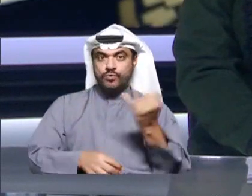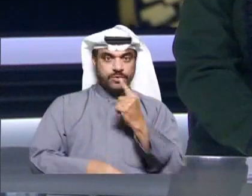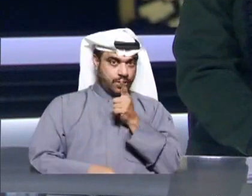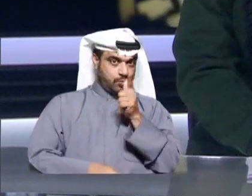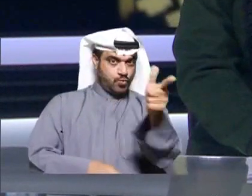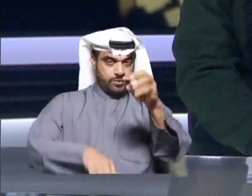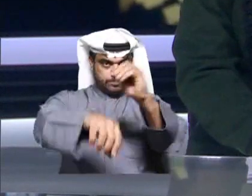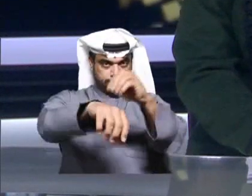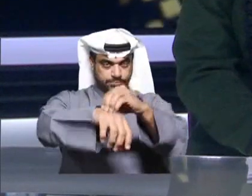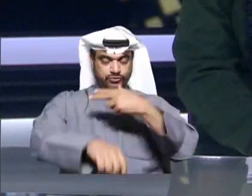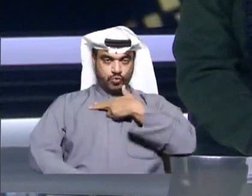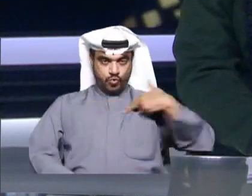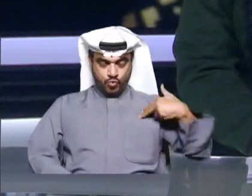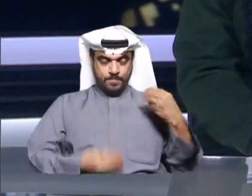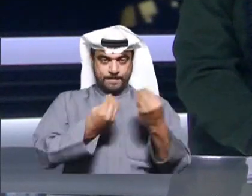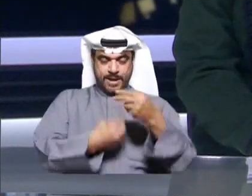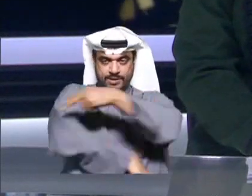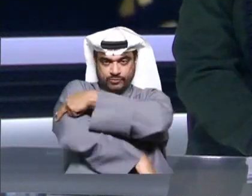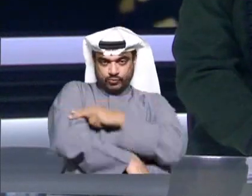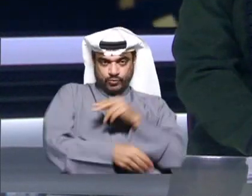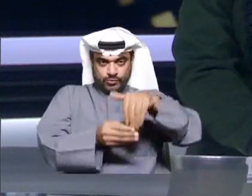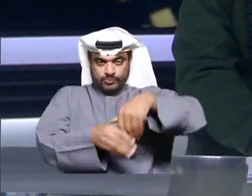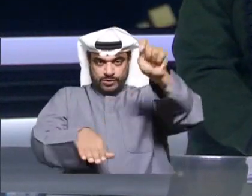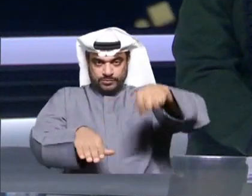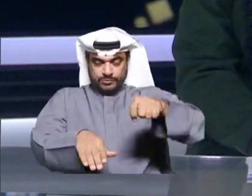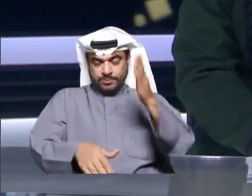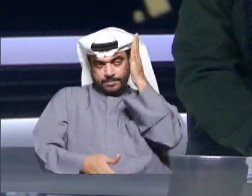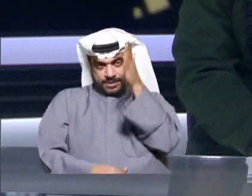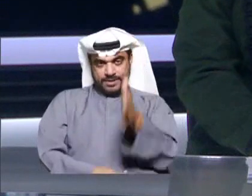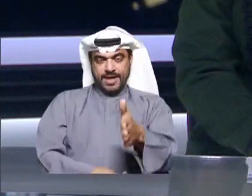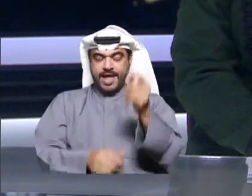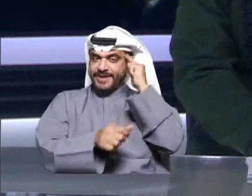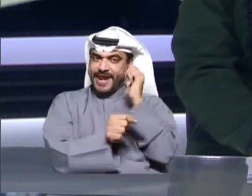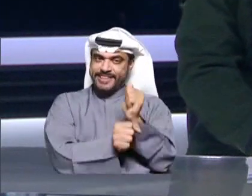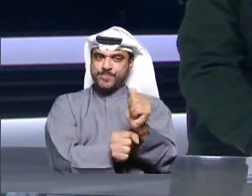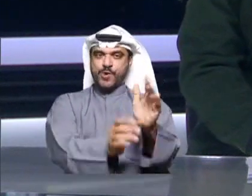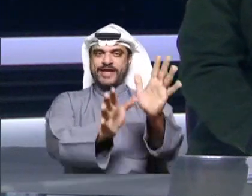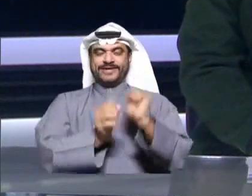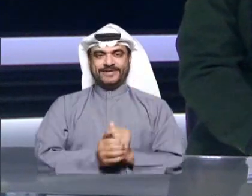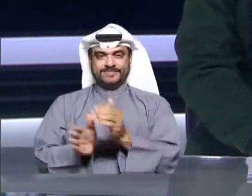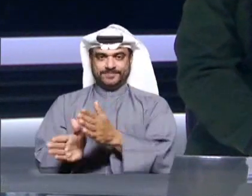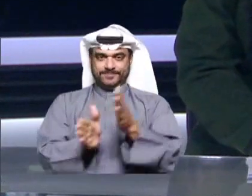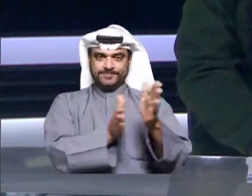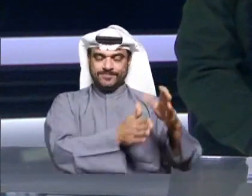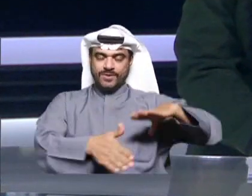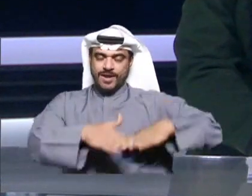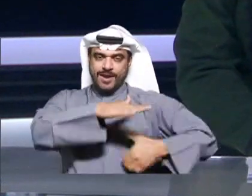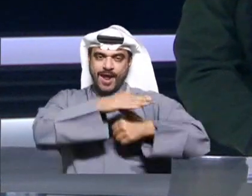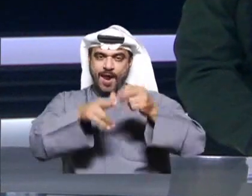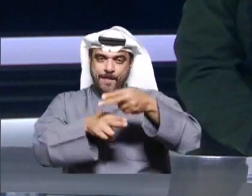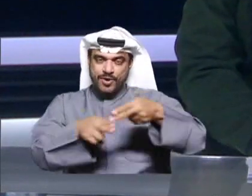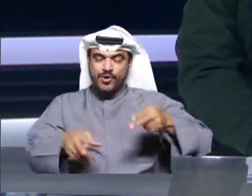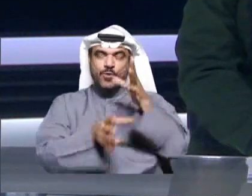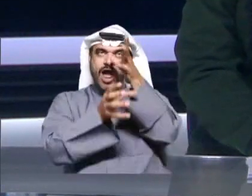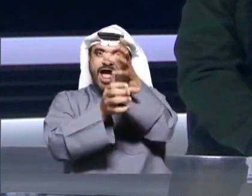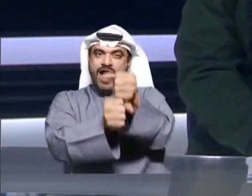حث السلطتين التشريعية والتنفيذية على ممارسة السليمة للديمقراطية. نعم، سمو الأمير حفظه الله دعا